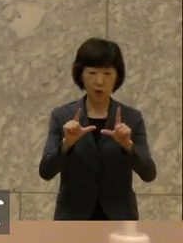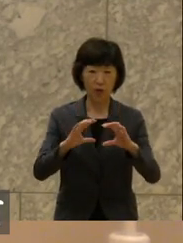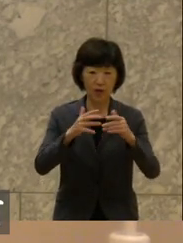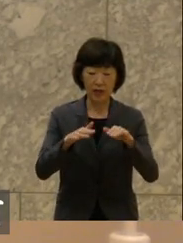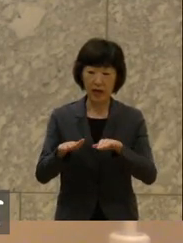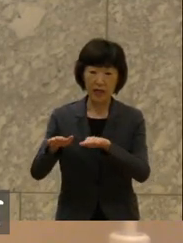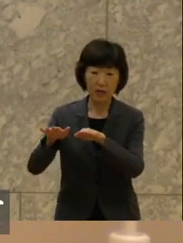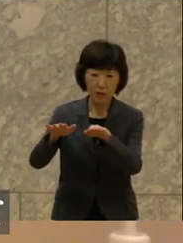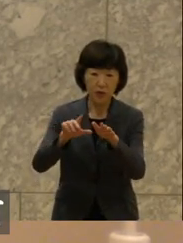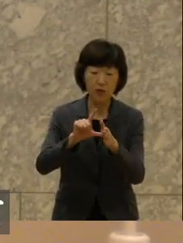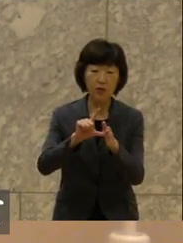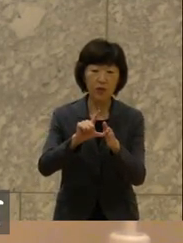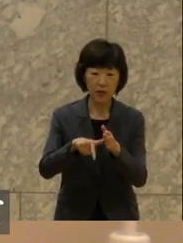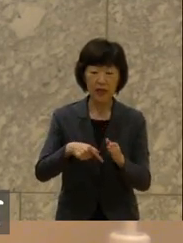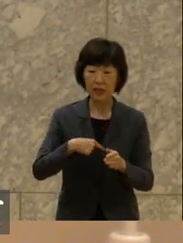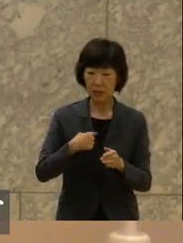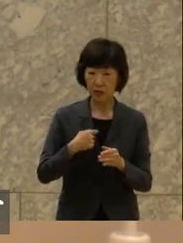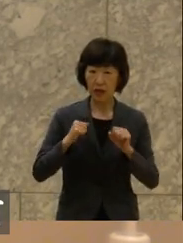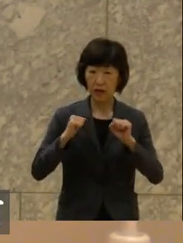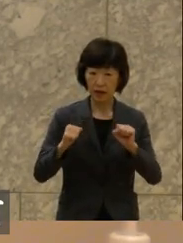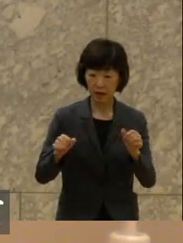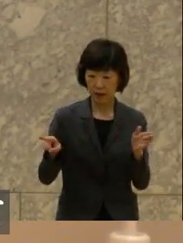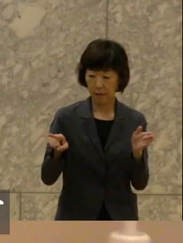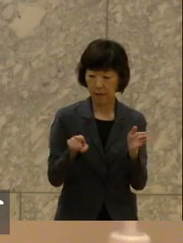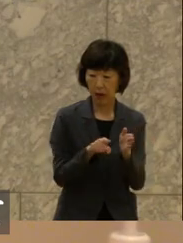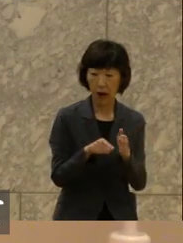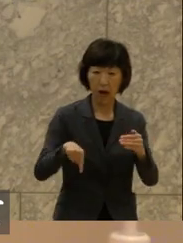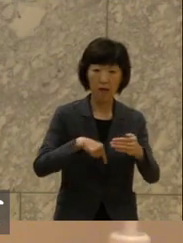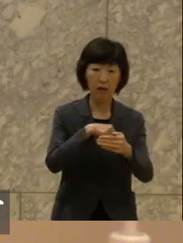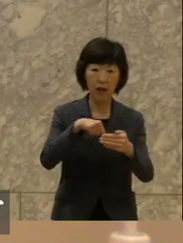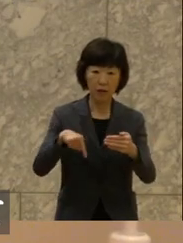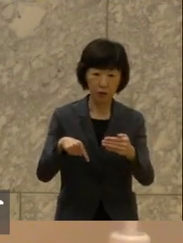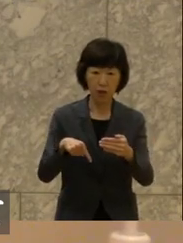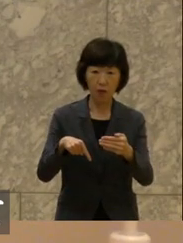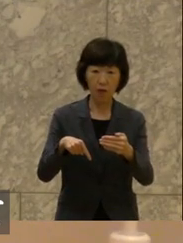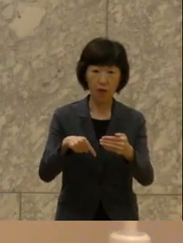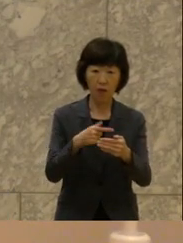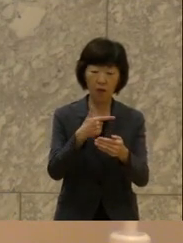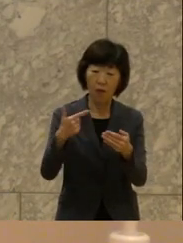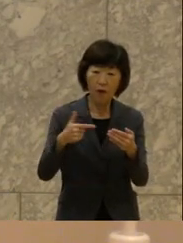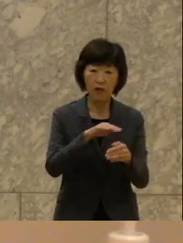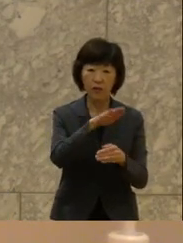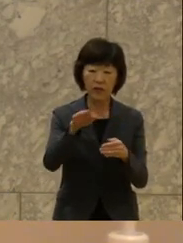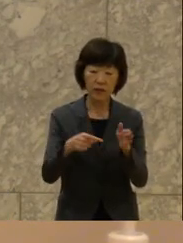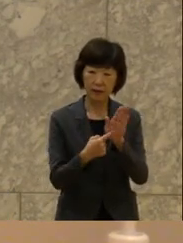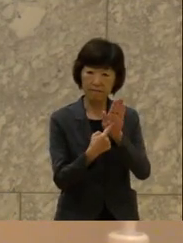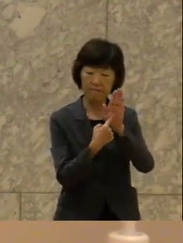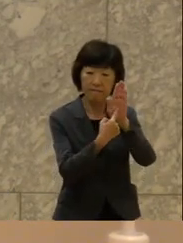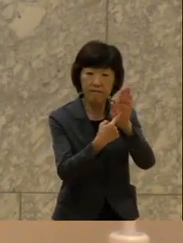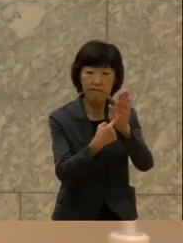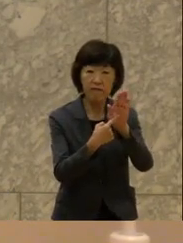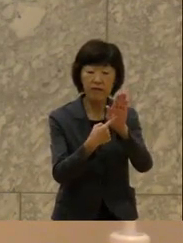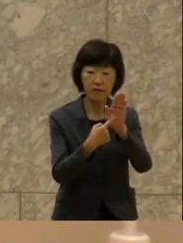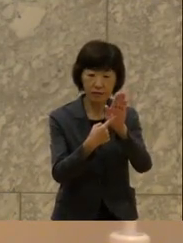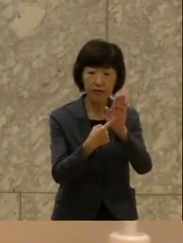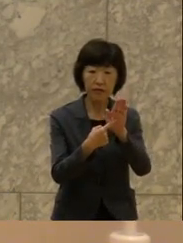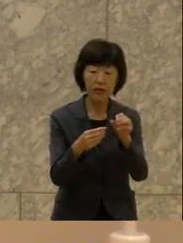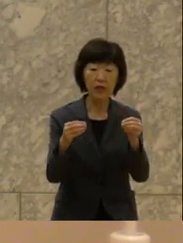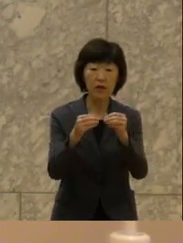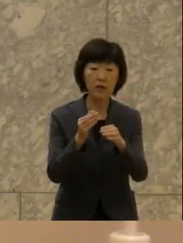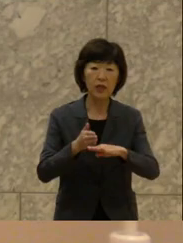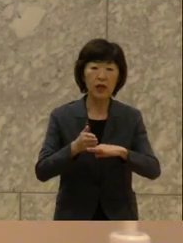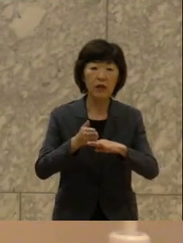陸上で今まで自分がやってきたことをまた大きく表現するして感謝を表す場にしたいなと思って